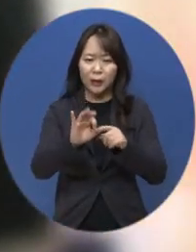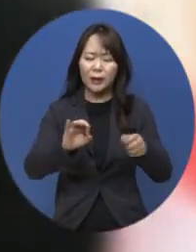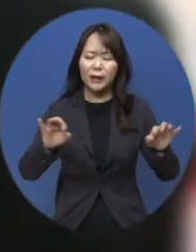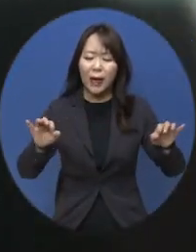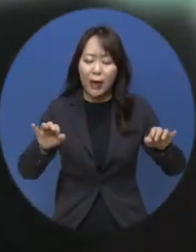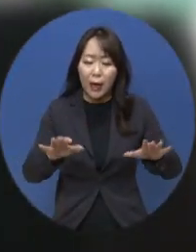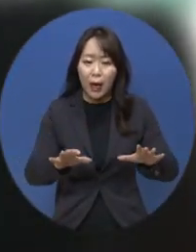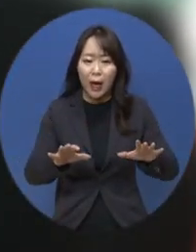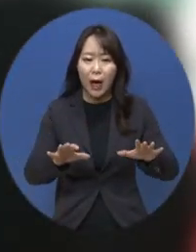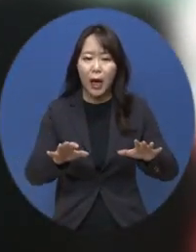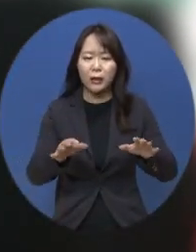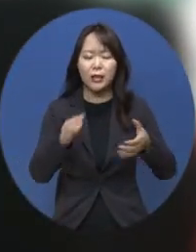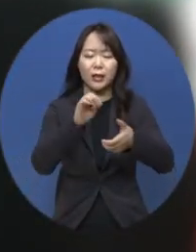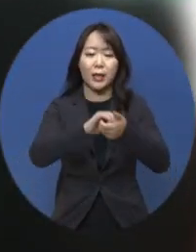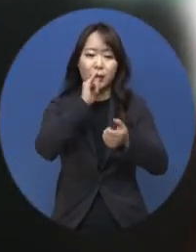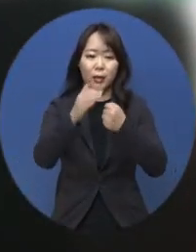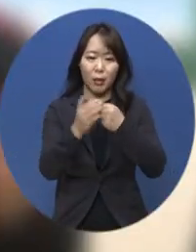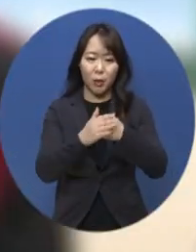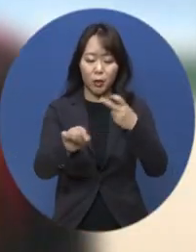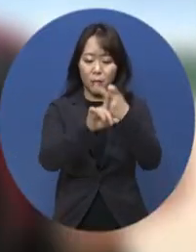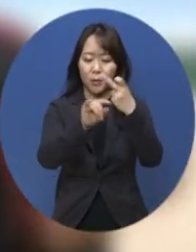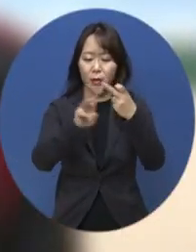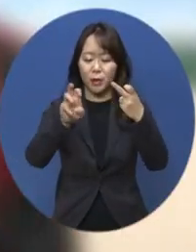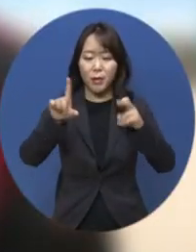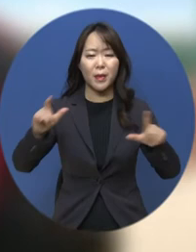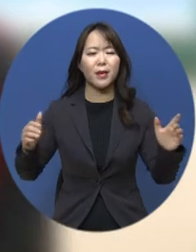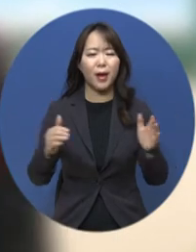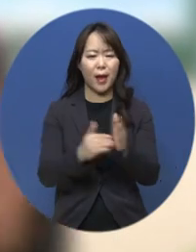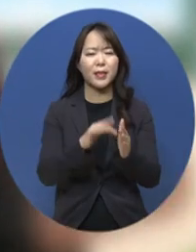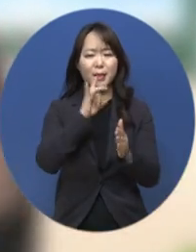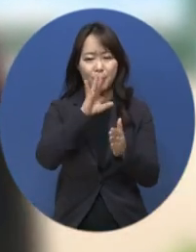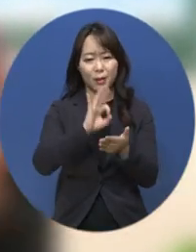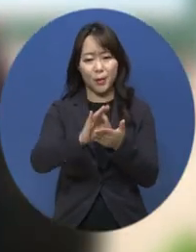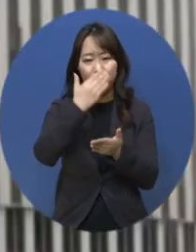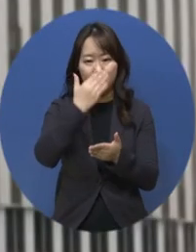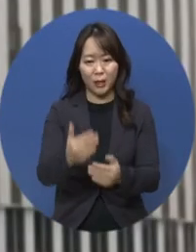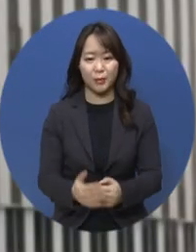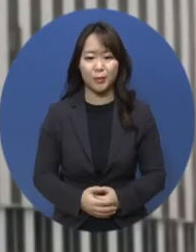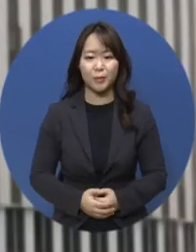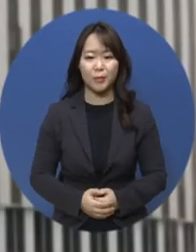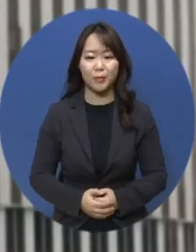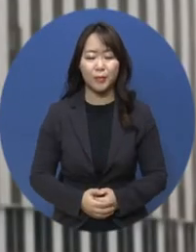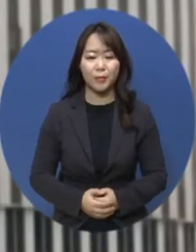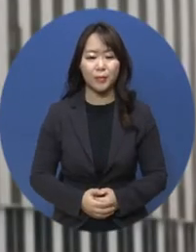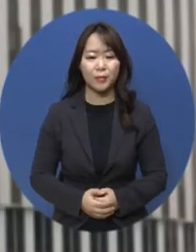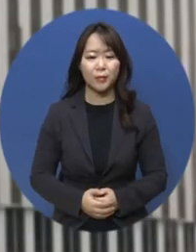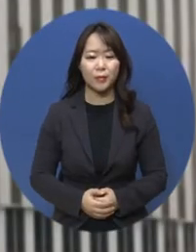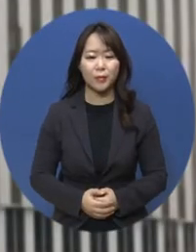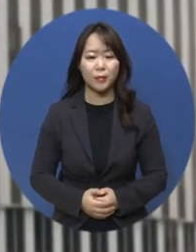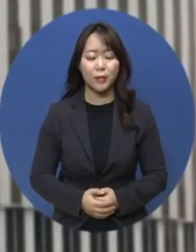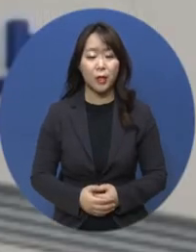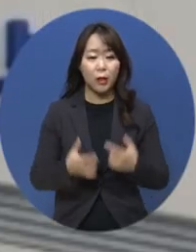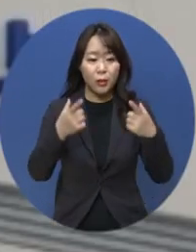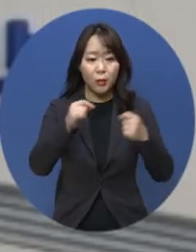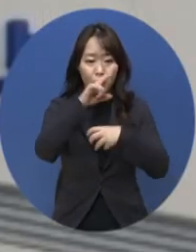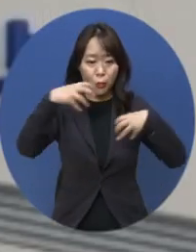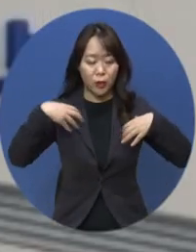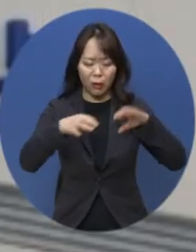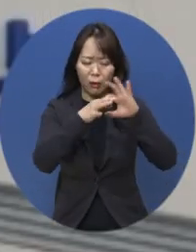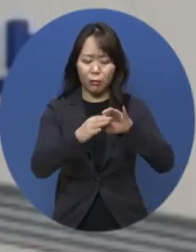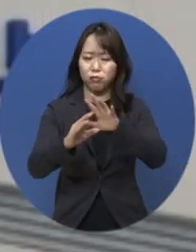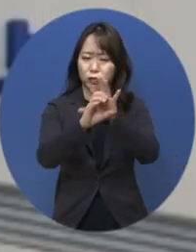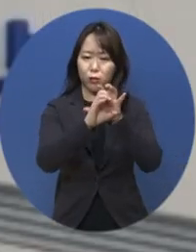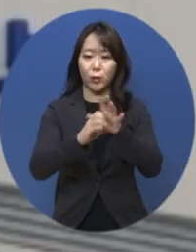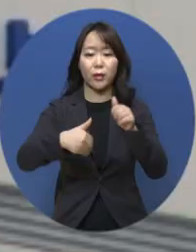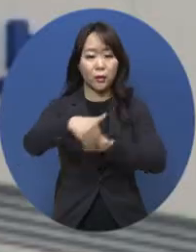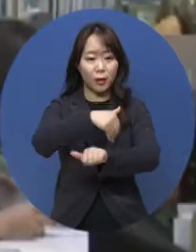제공되는 만큼 올해 12월 31일까지만 이용 가능합니다 한편 보건복지부는 지속되는 코나